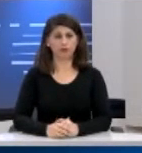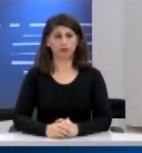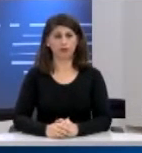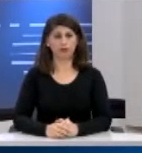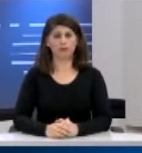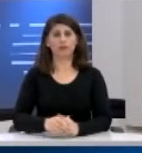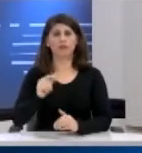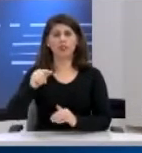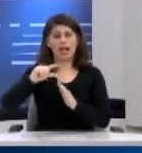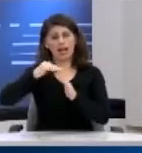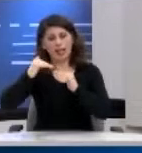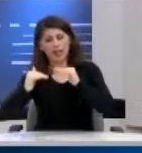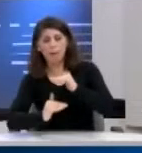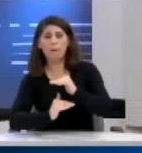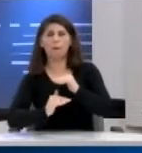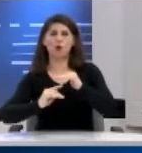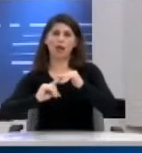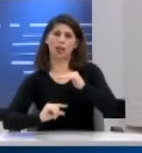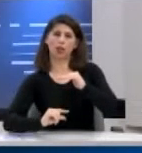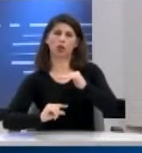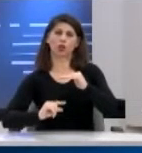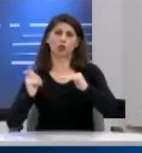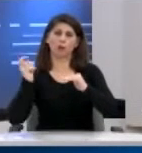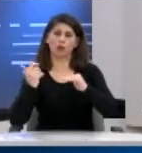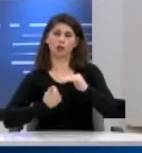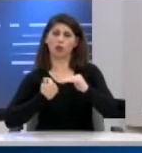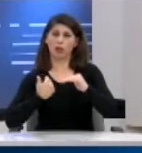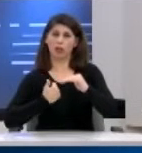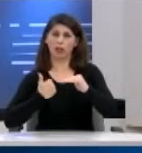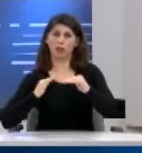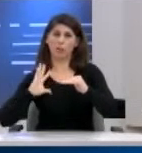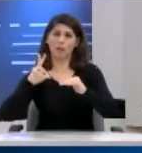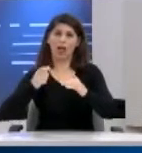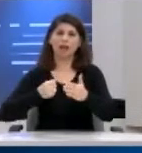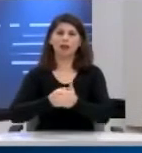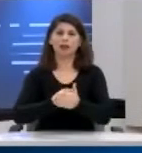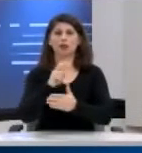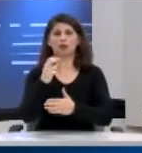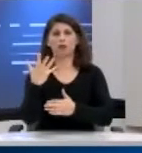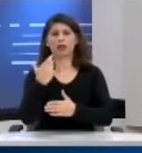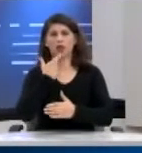για τον υποκατώτατο μισθό των νέων ως 25 ετών.